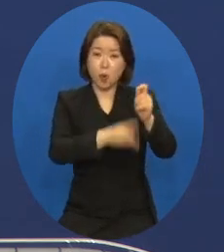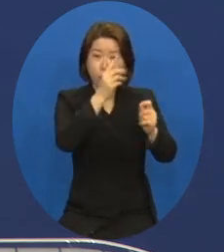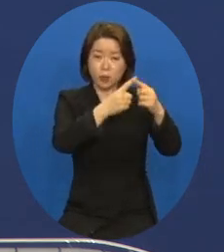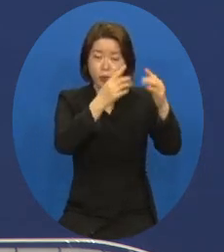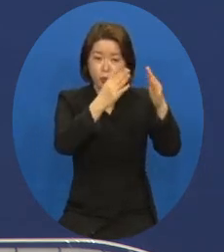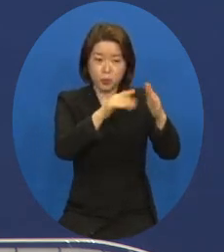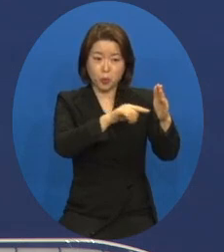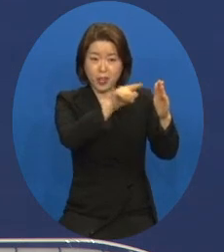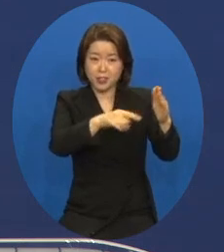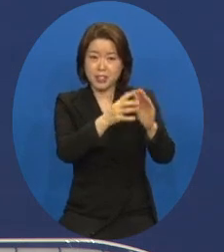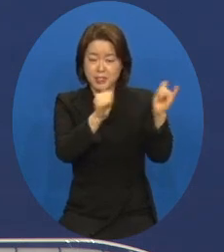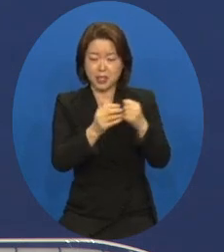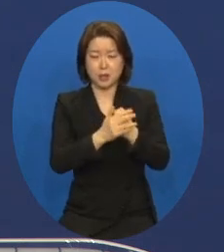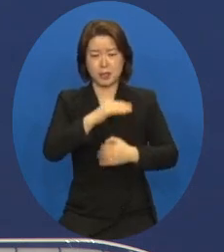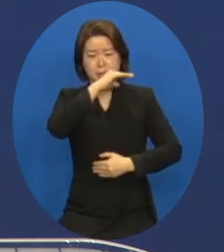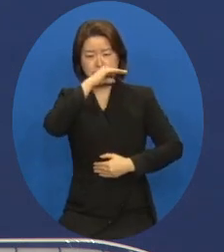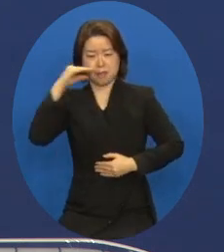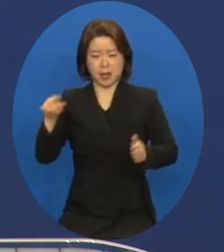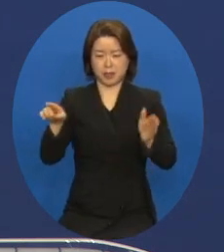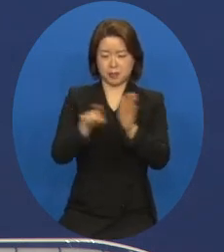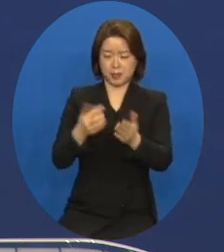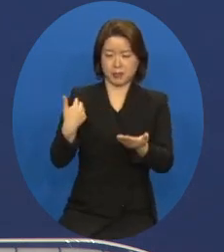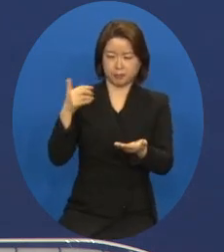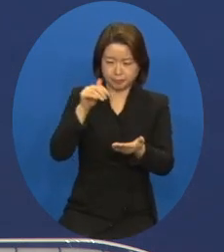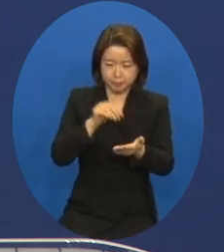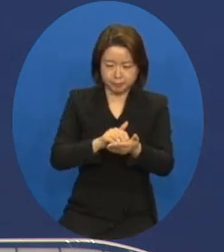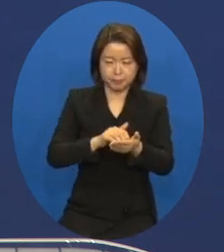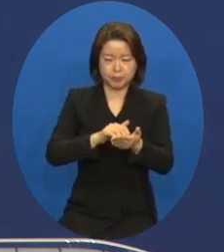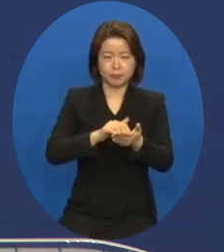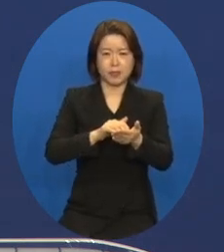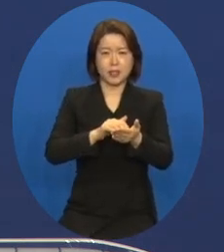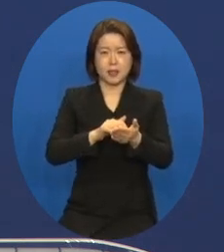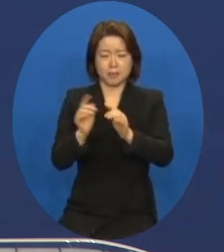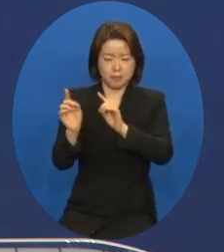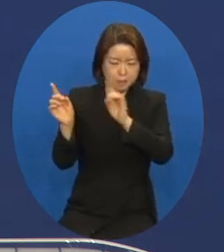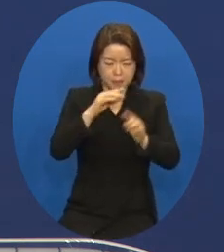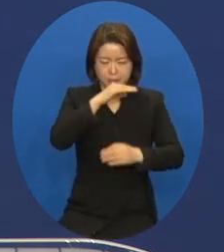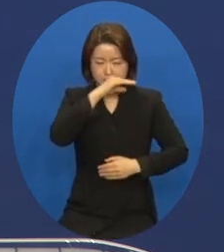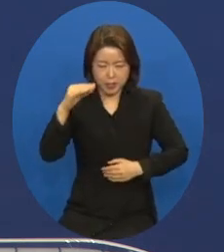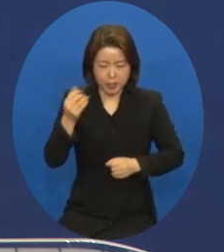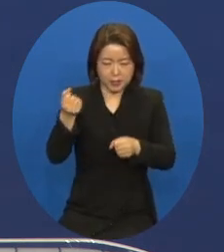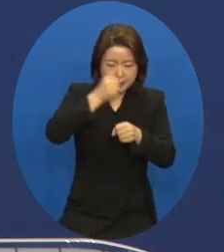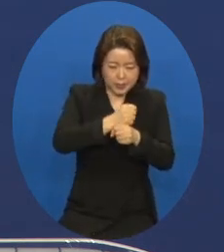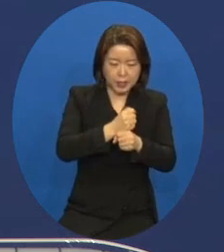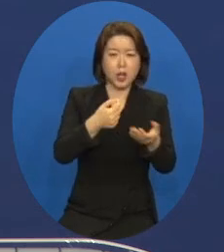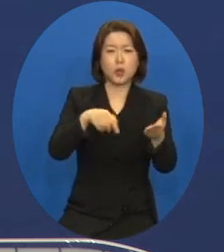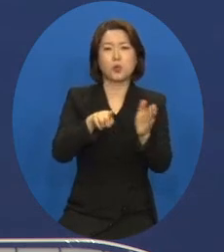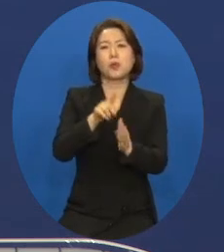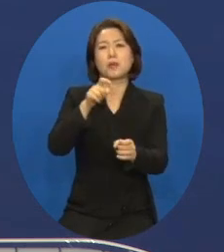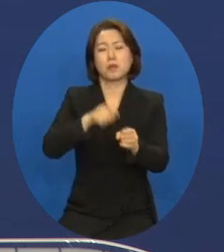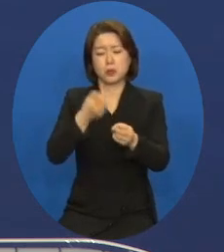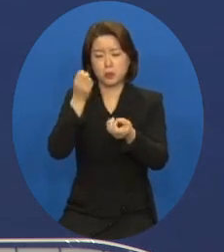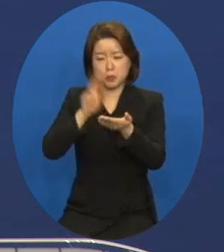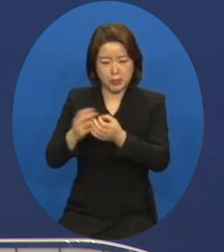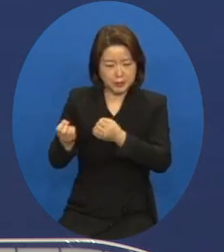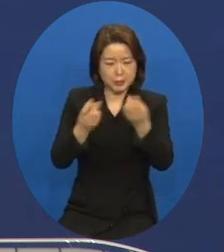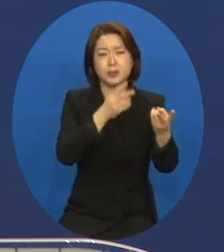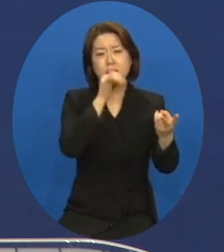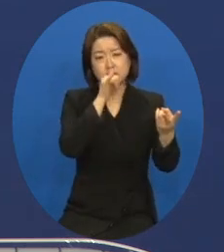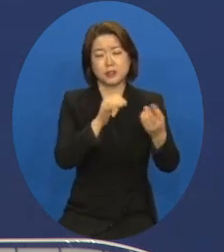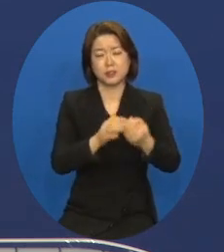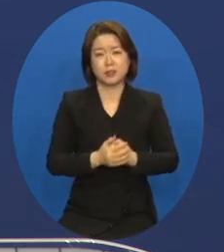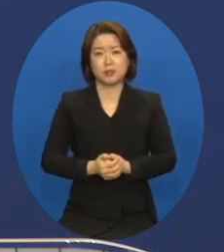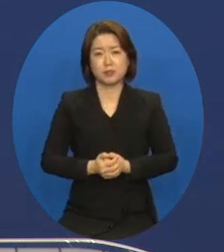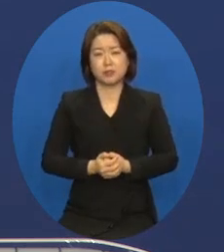돌아 오게 되기를 바라는 마음으로 편지를 쓴 겁니다 우리도 교회에서 여러 가지 어려운